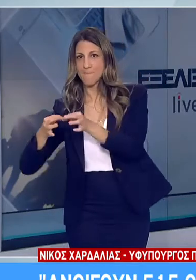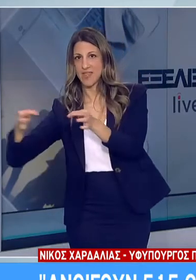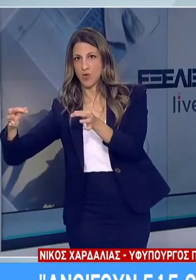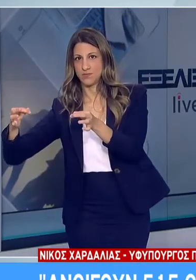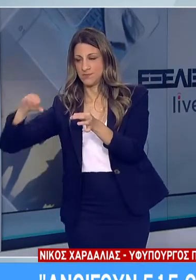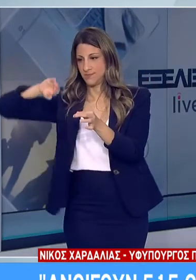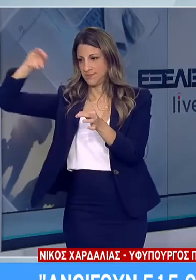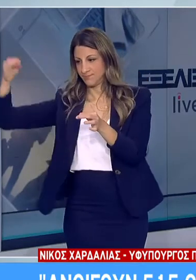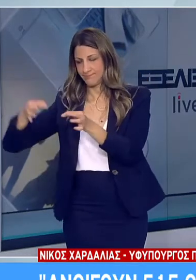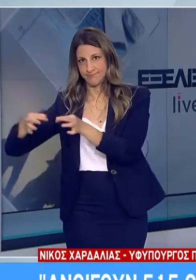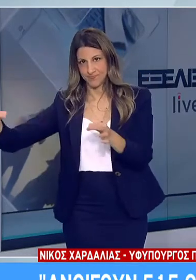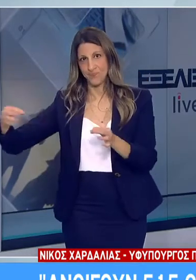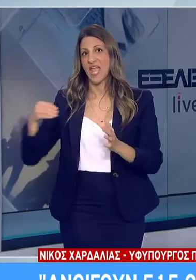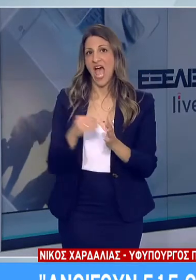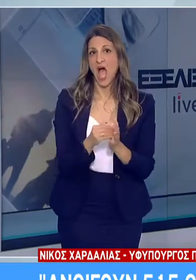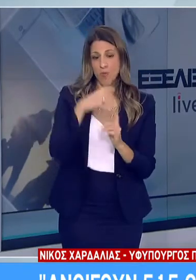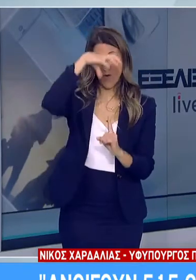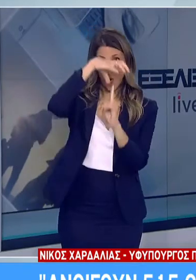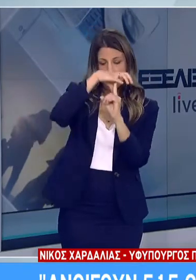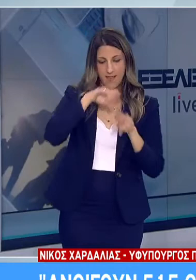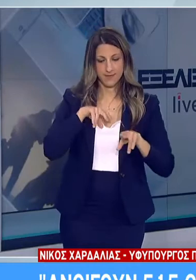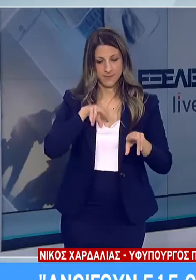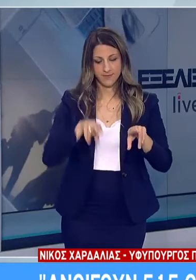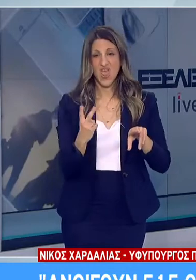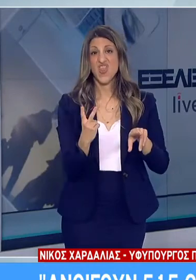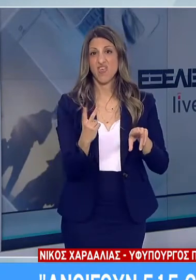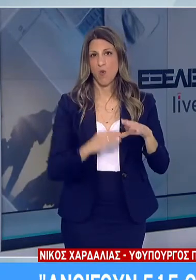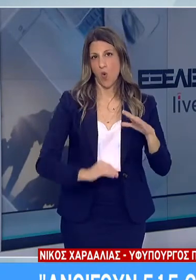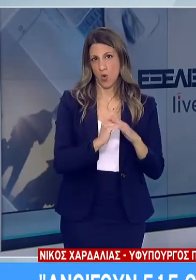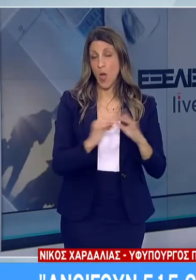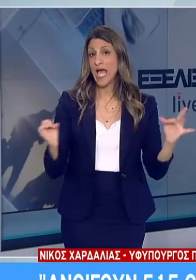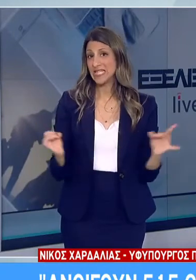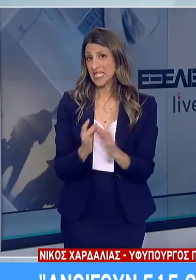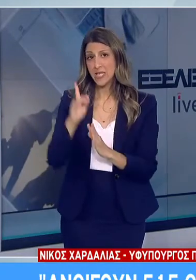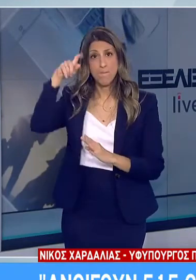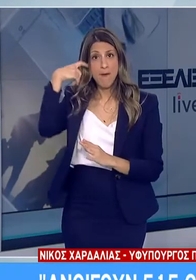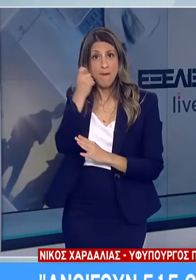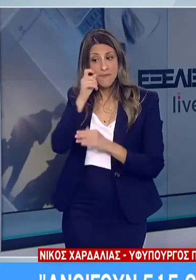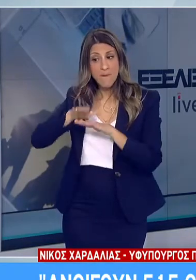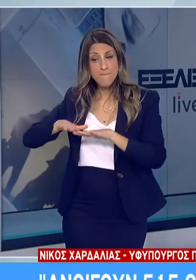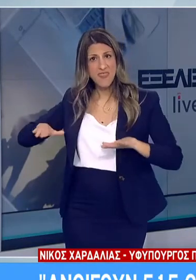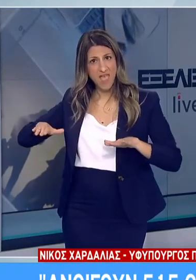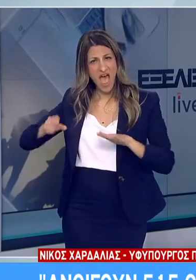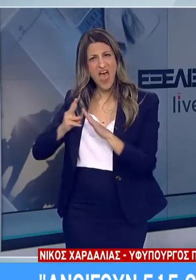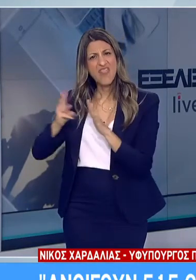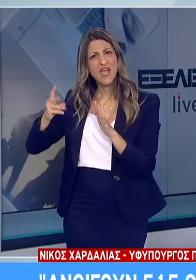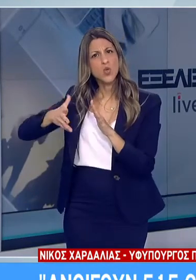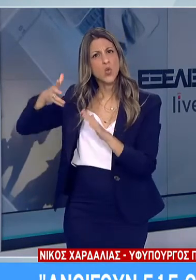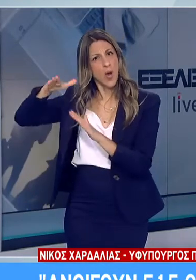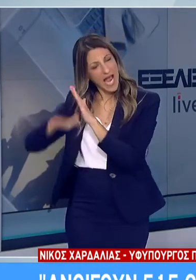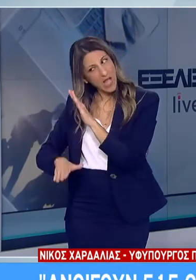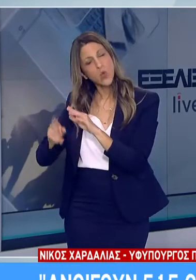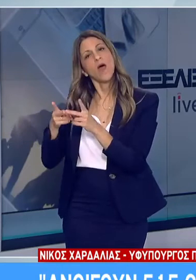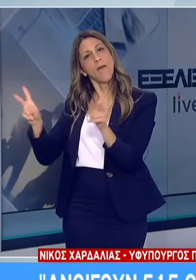Σχετικά με τις ξαπλώστες, επιτρέπονται μέχρι 2 ξαπλώστες ανά ομπρέλα, με εξαίρεση της οικογένειας Βανίλικα Τέκνα. Επιπλέον, 2 ξαπλώστες που βρίσκονται